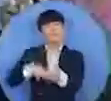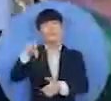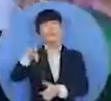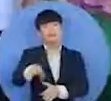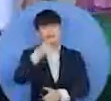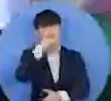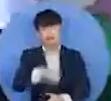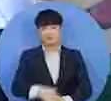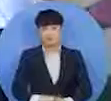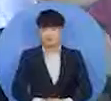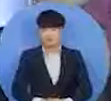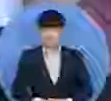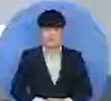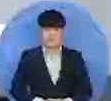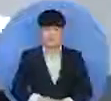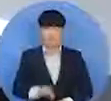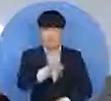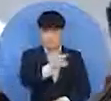판매하는 자리였는데요.